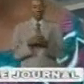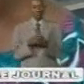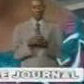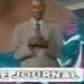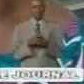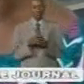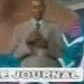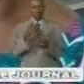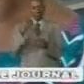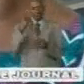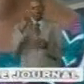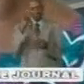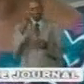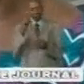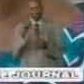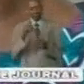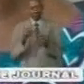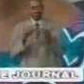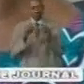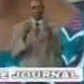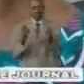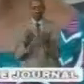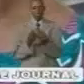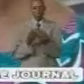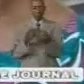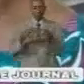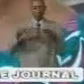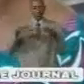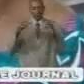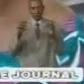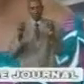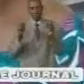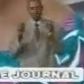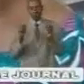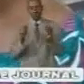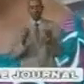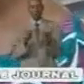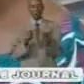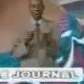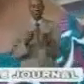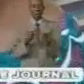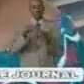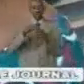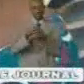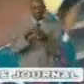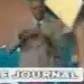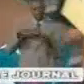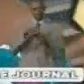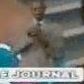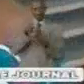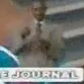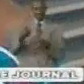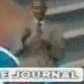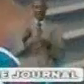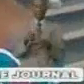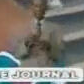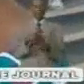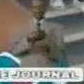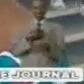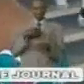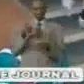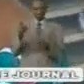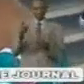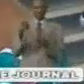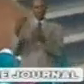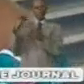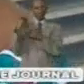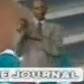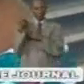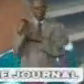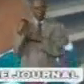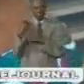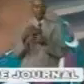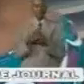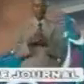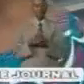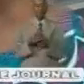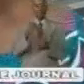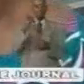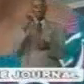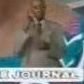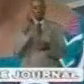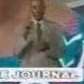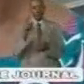du comité ad hoc que j'ai eu l'honneur de présider. C'était un comité ad hoc qui a été institué pour